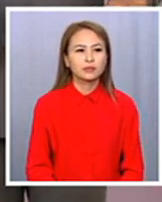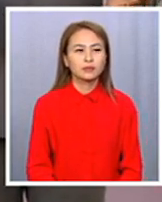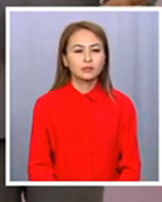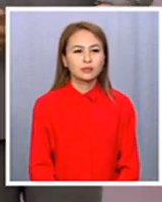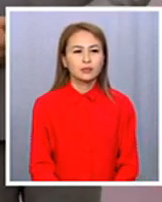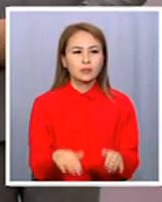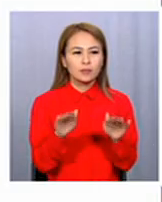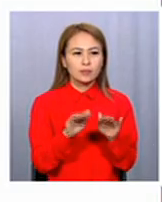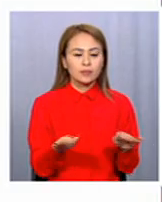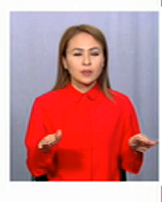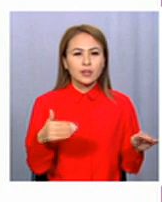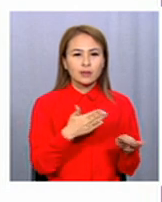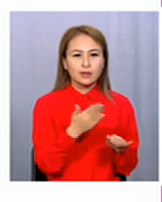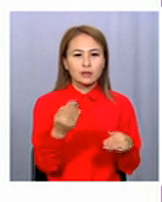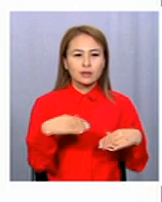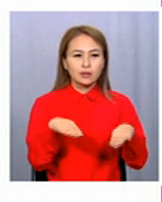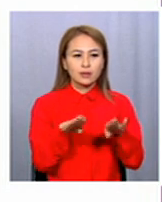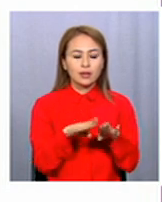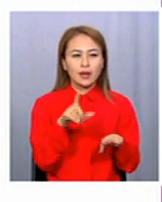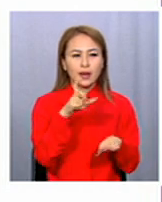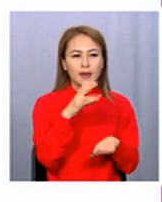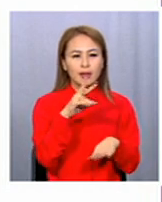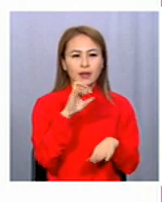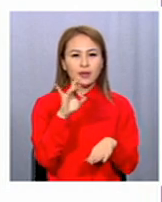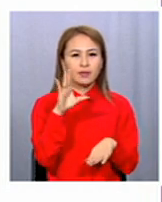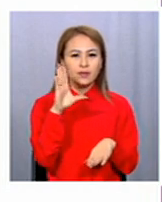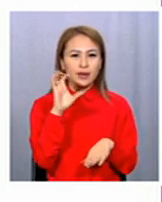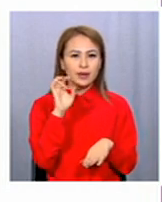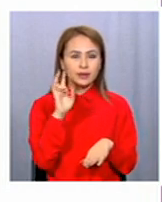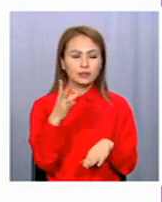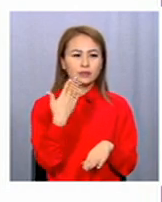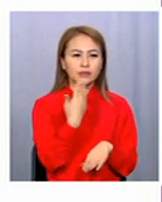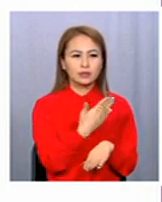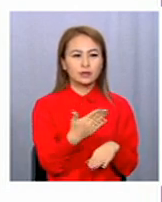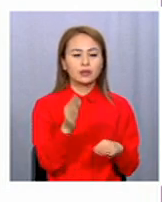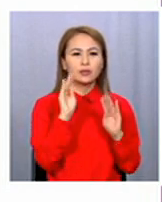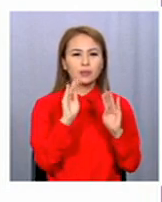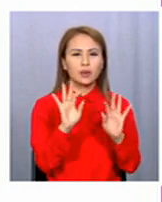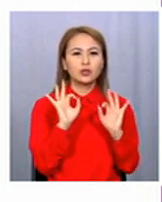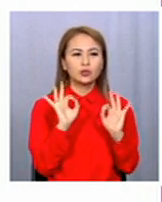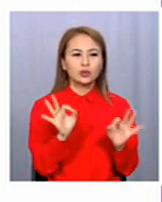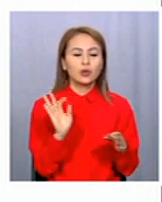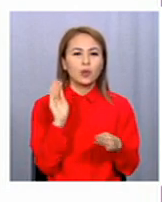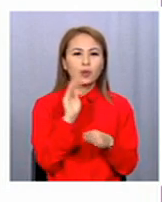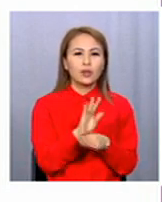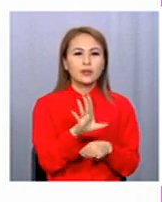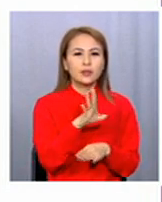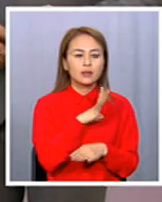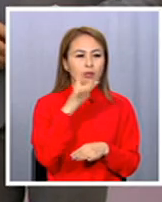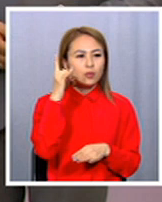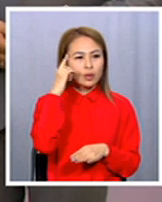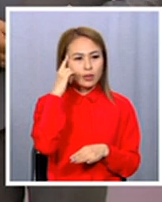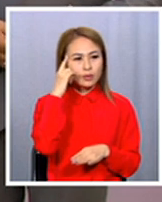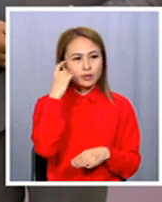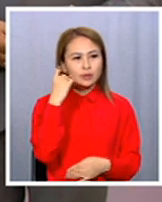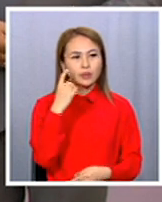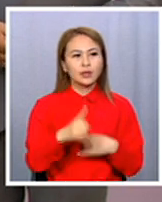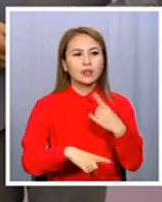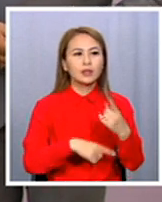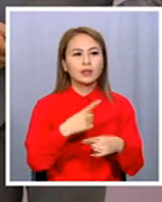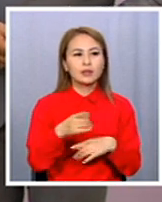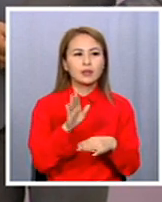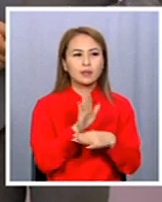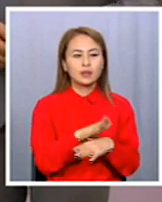Балалар, сендер де Эйлервен диаграммасына элементтерді дұрыс орналастырдыңдар деп ойлаймын. Келесі